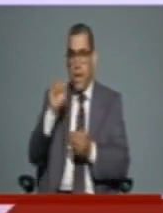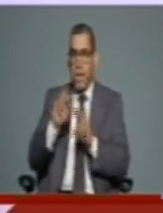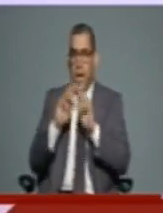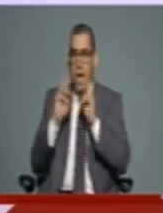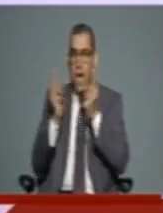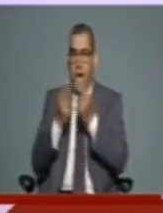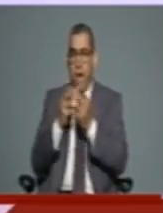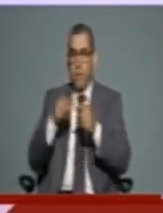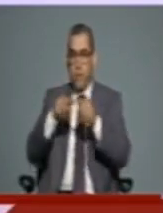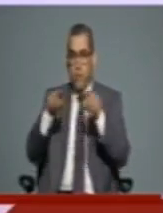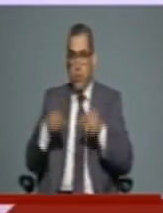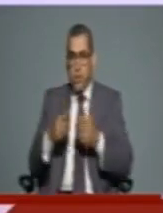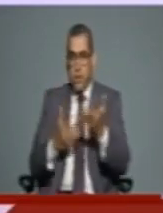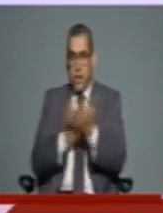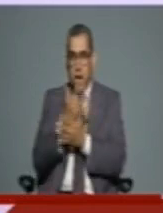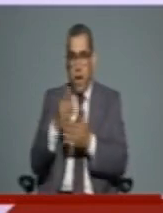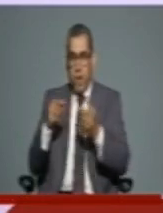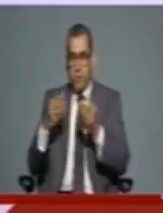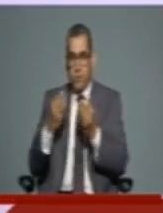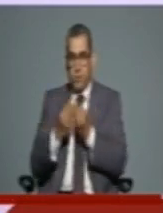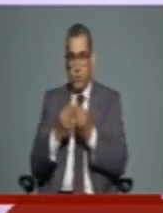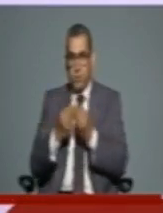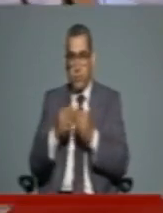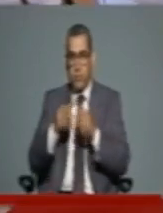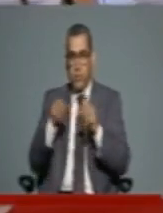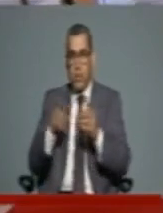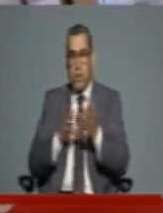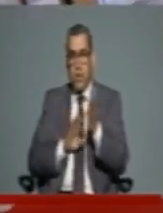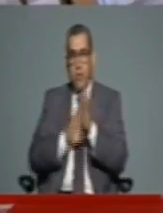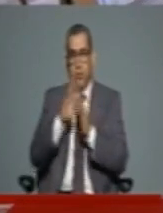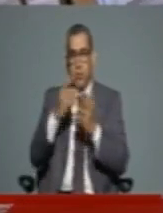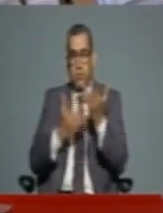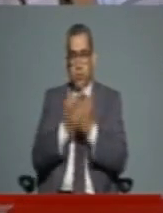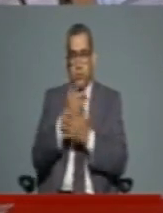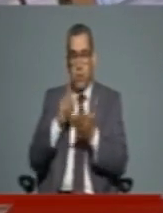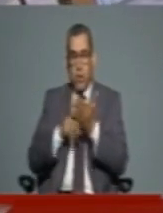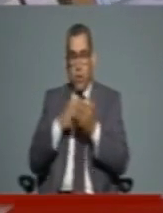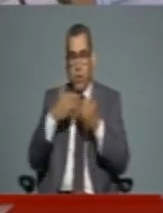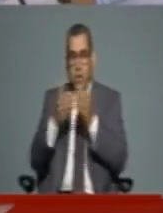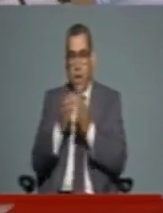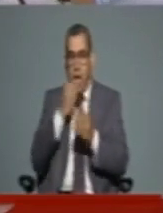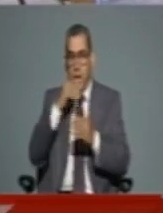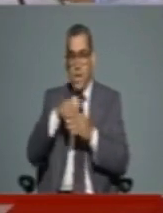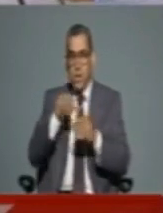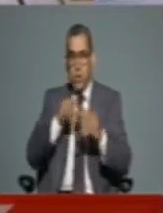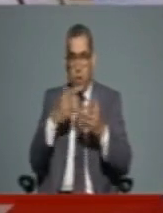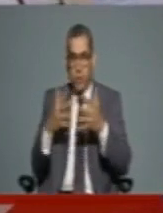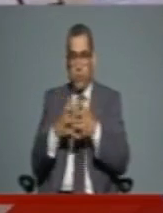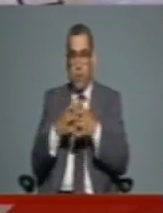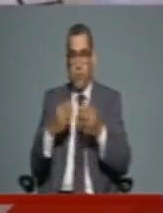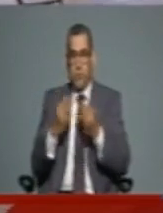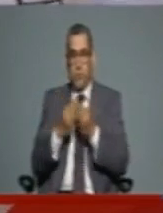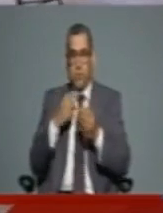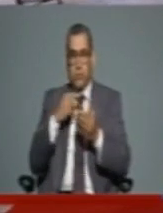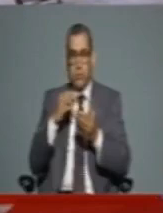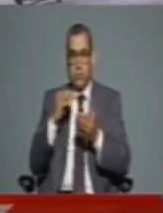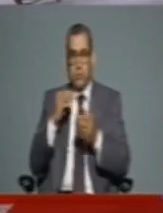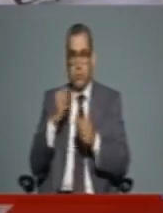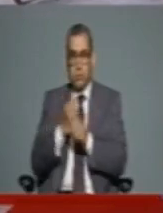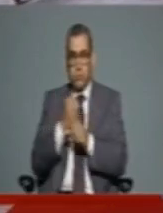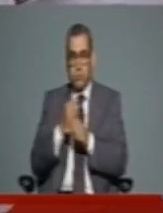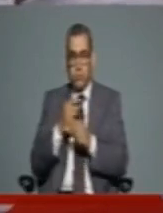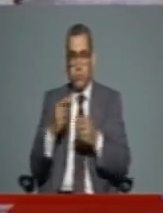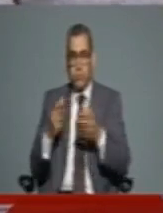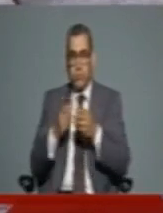بين جهاز تنمية التجارة وكذلك هيئة السلع التموينية، بحيث بقت البنوك المصرية